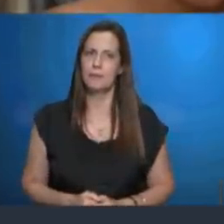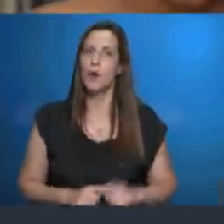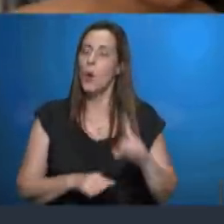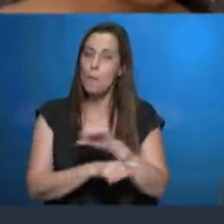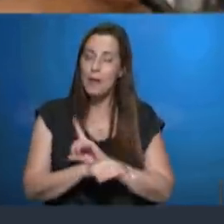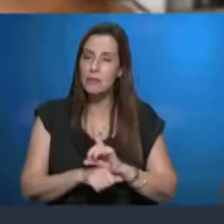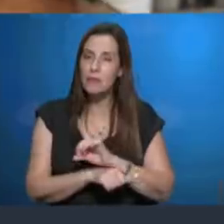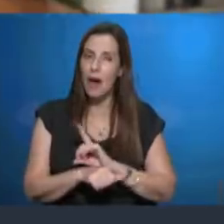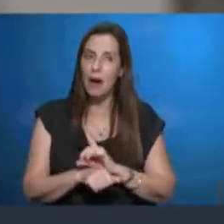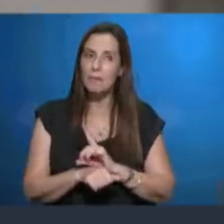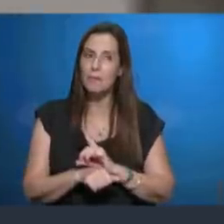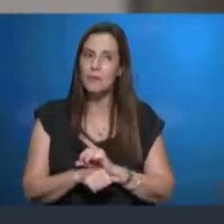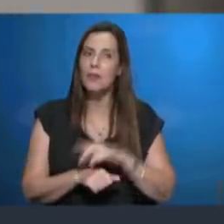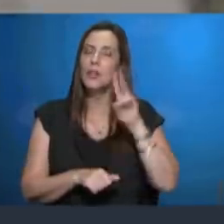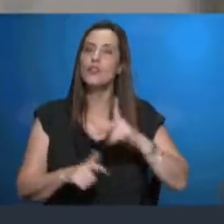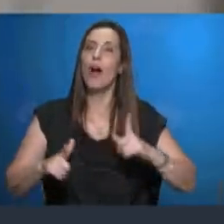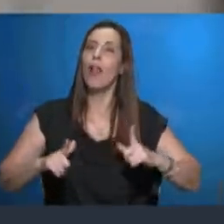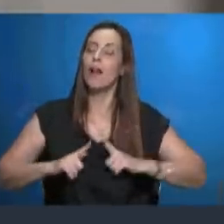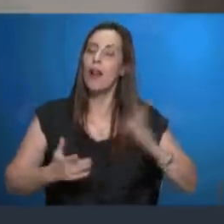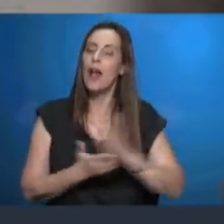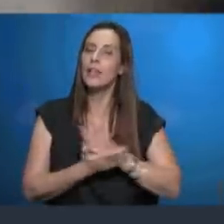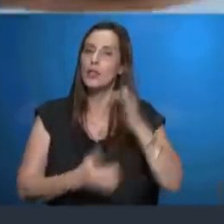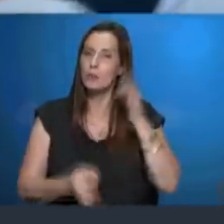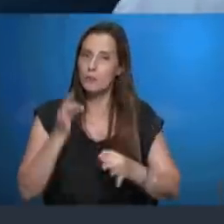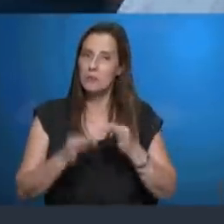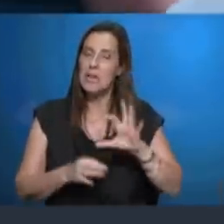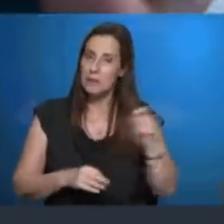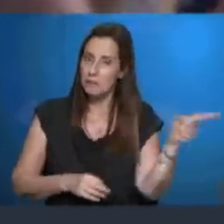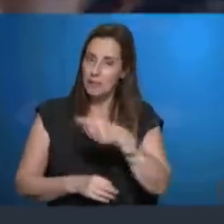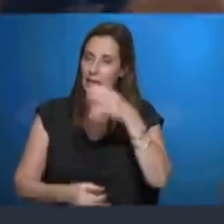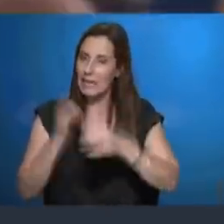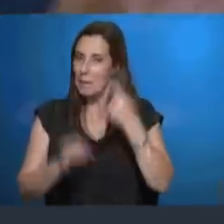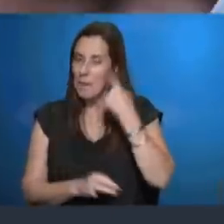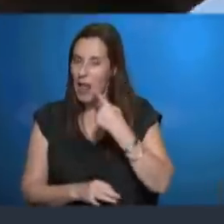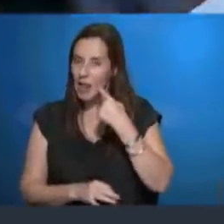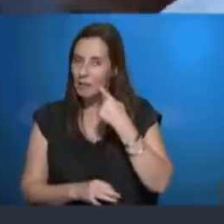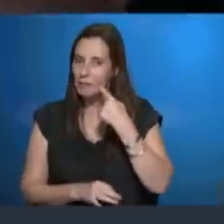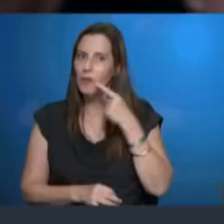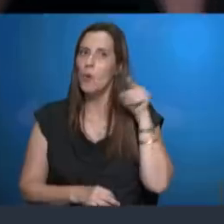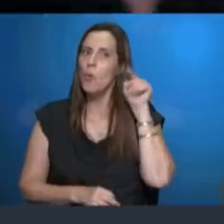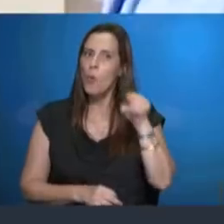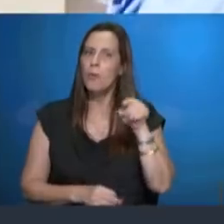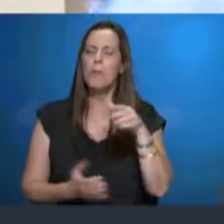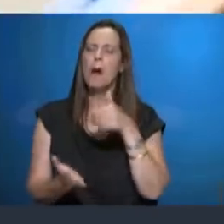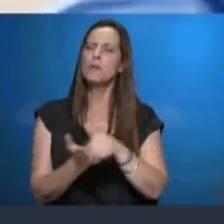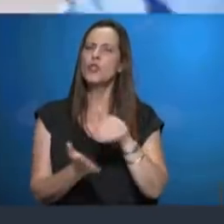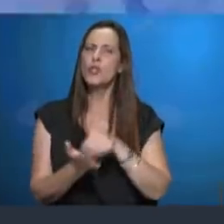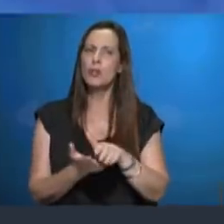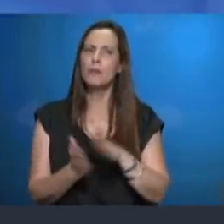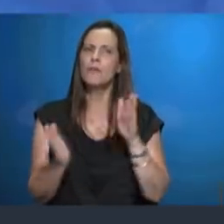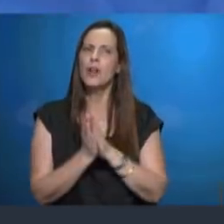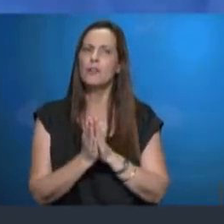ובינתיים, כשברקע המתנה להכרעת הפרקליטות האם להעמידו לדין פלילי, אלי אבוטבול ממשיך. אנא